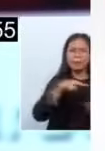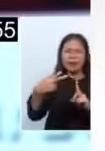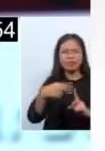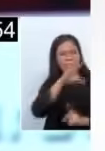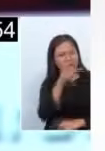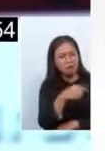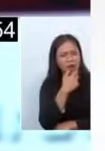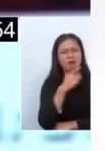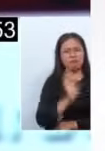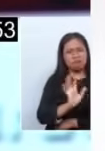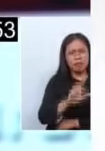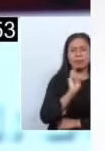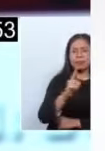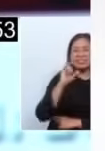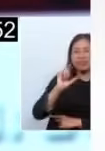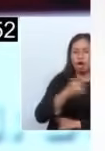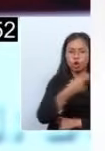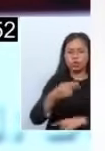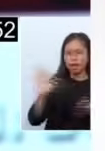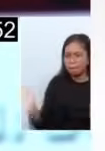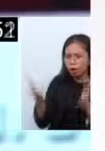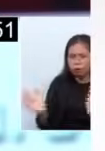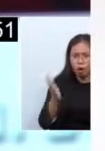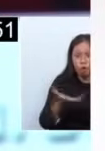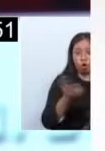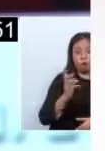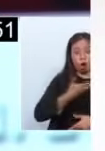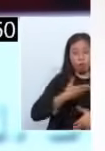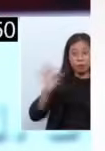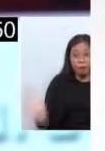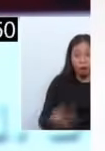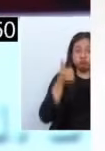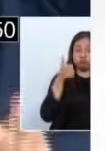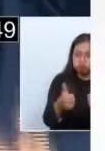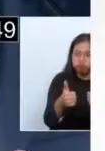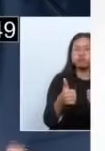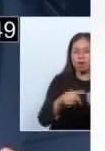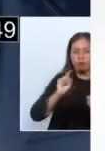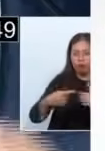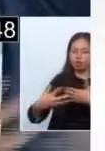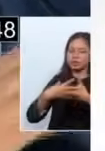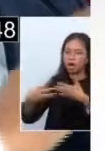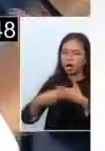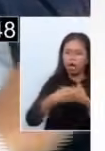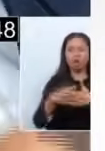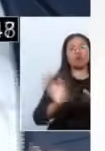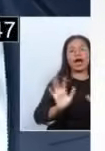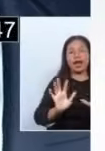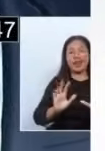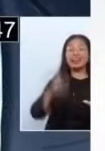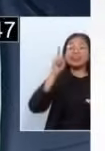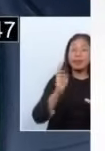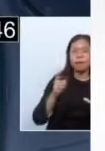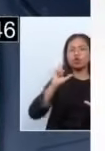kekuatannya, barangkali kemudian bisa mengubah performance di debat itu. Saya pikir di debat yang kemarin ketiga,